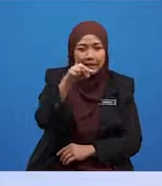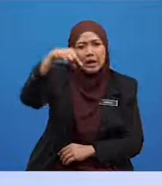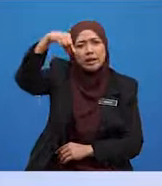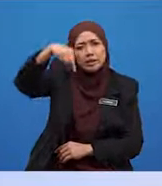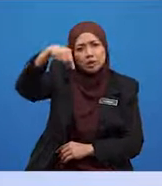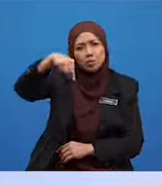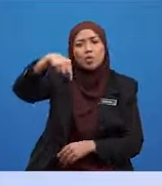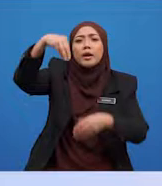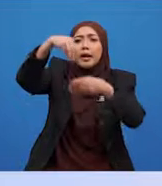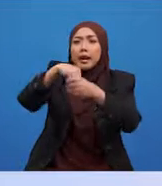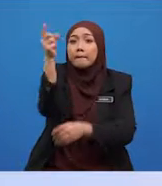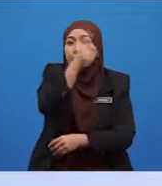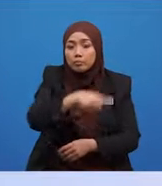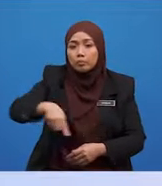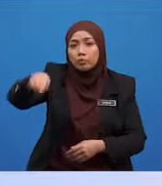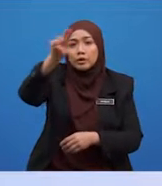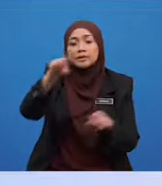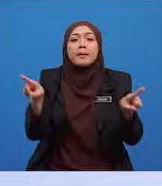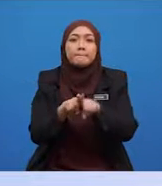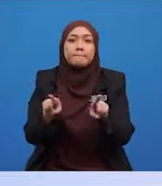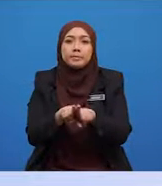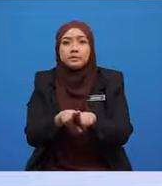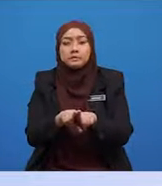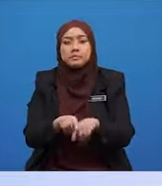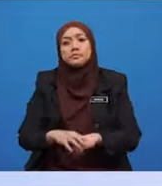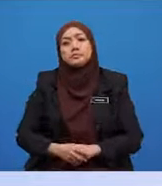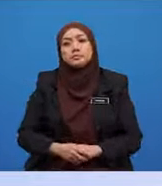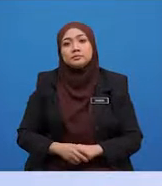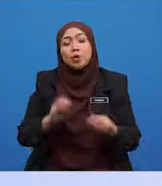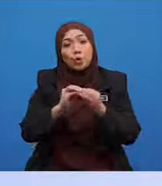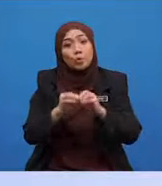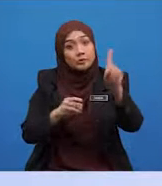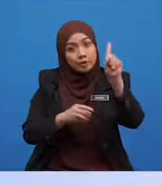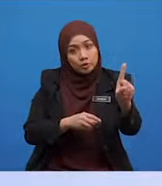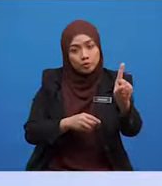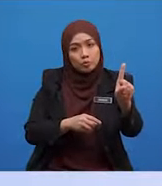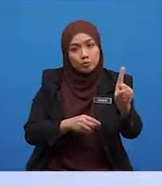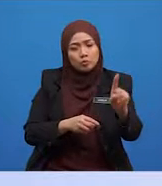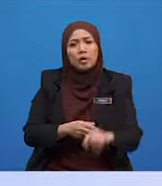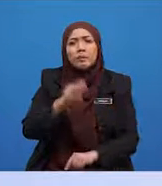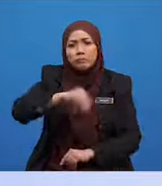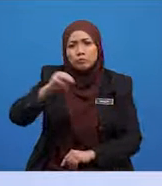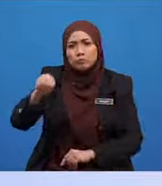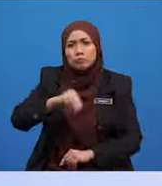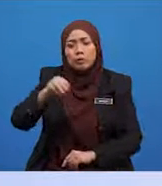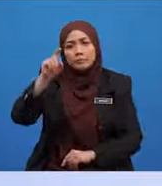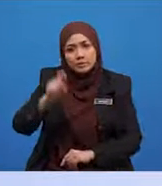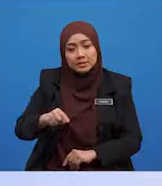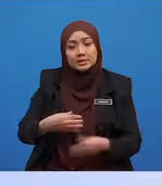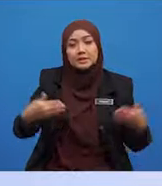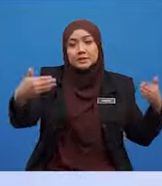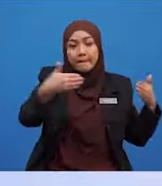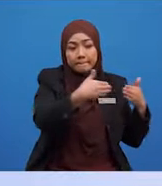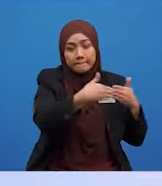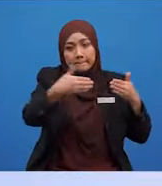bulatan yang sama. Langkah pertama, anda perlu menyambungkan titik O